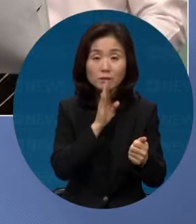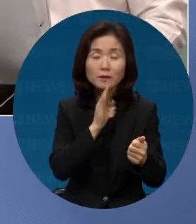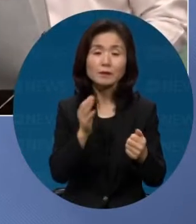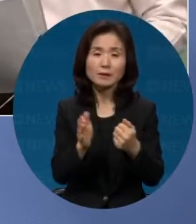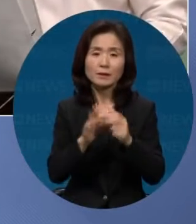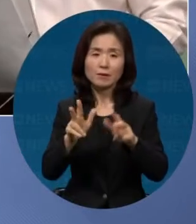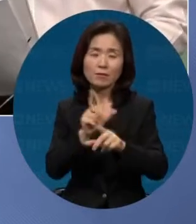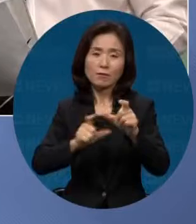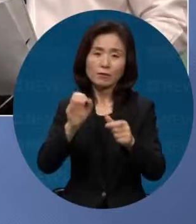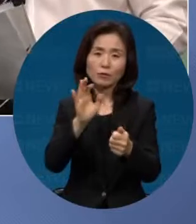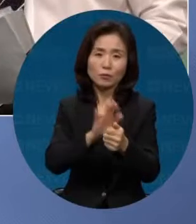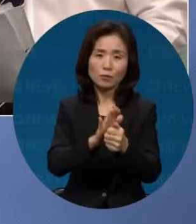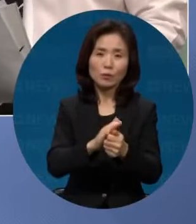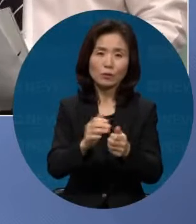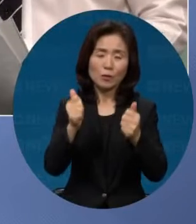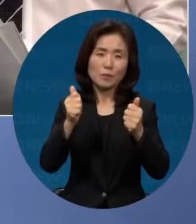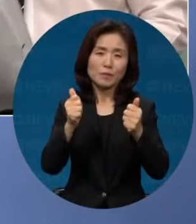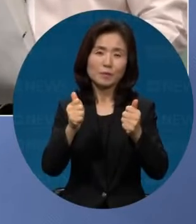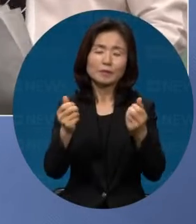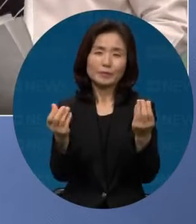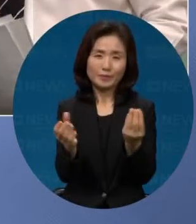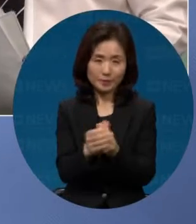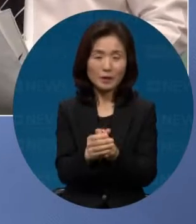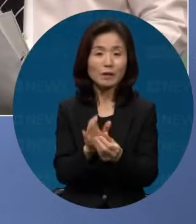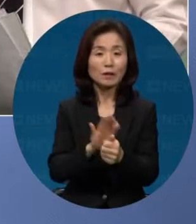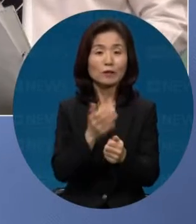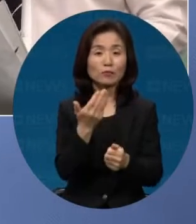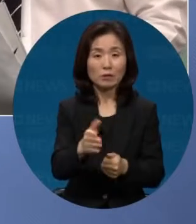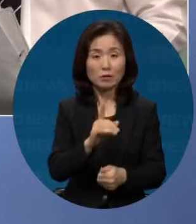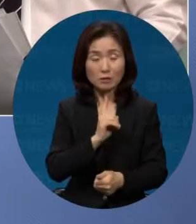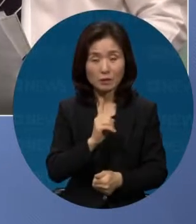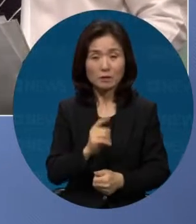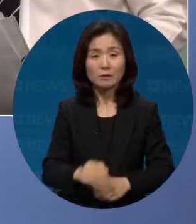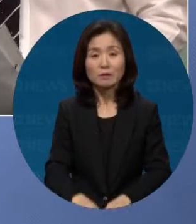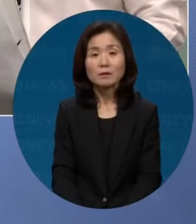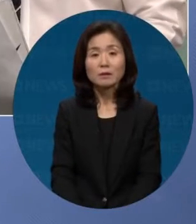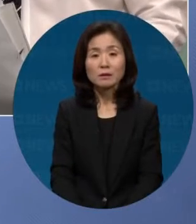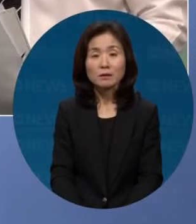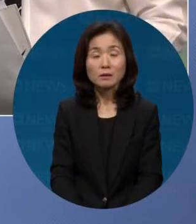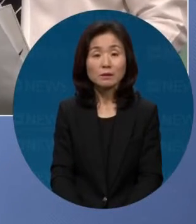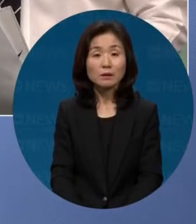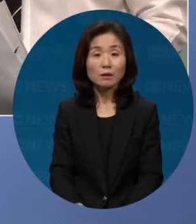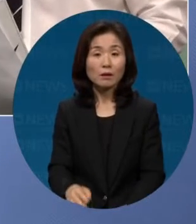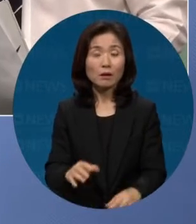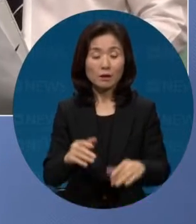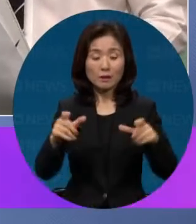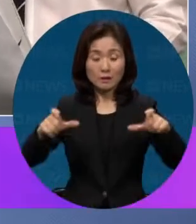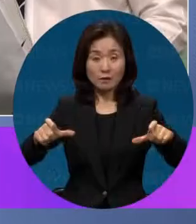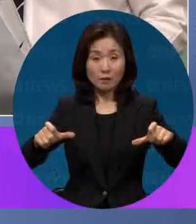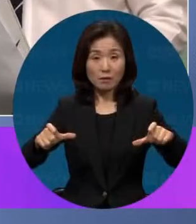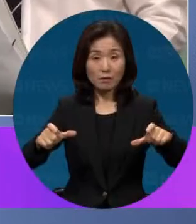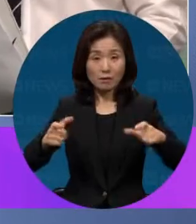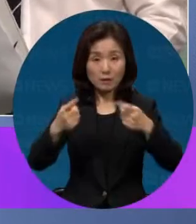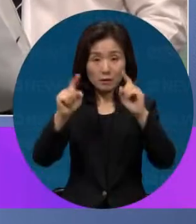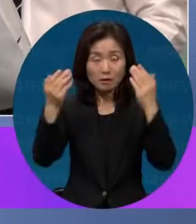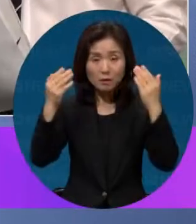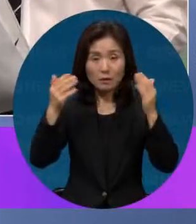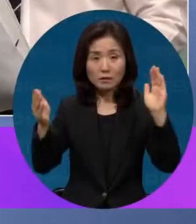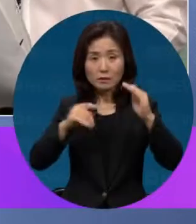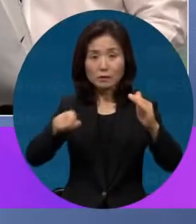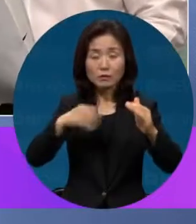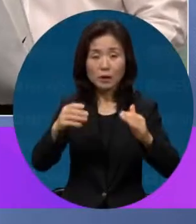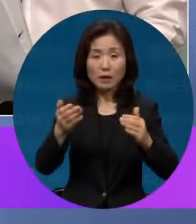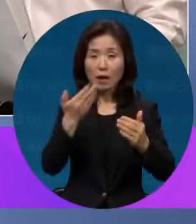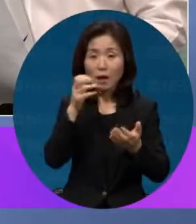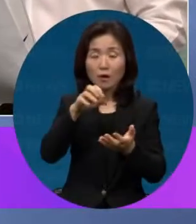해서 제대로 마치게 해 주자 즉 졸업까지 안정적으로 할 수 있게 하자는 겁니다 예 실제로 커뮤니티 칼리지 학생 가운데 학비를 받거나